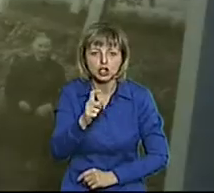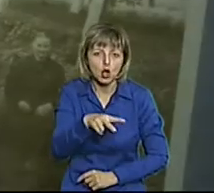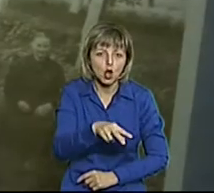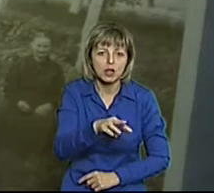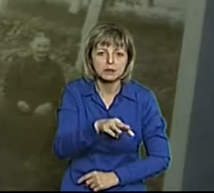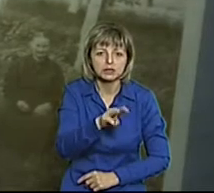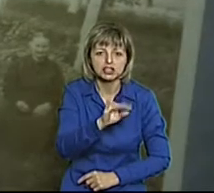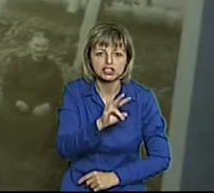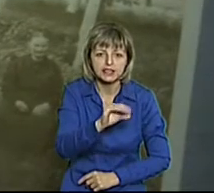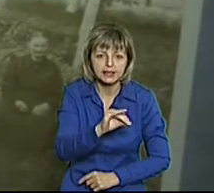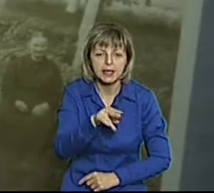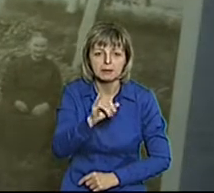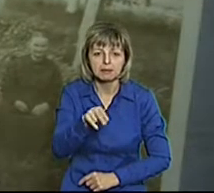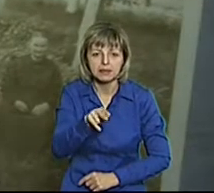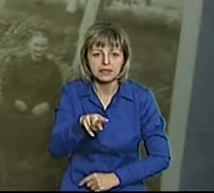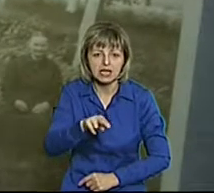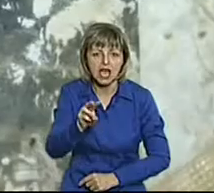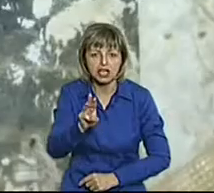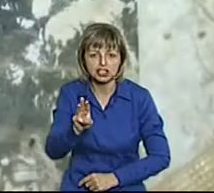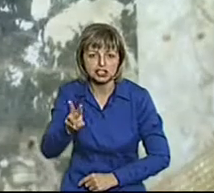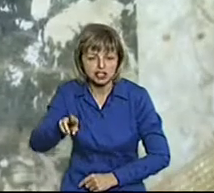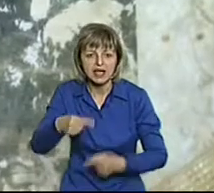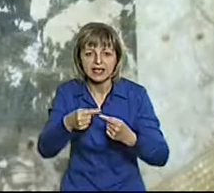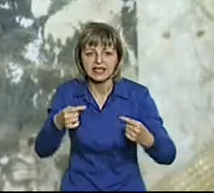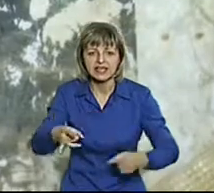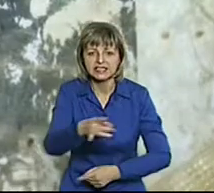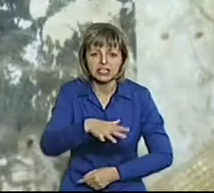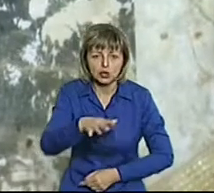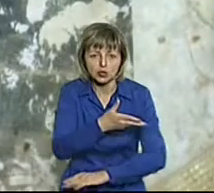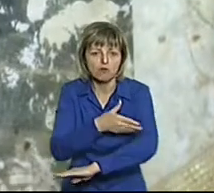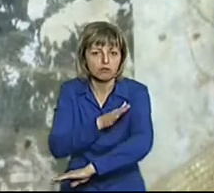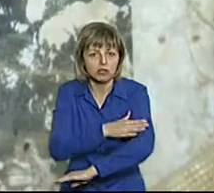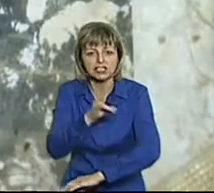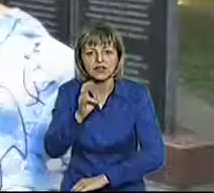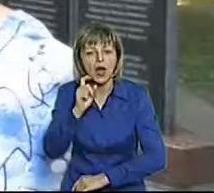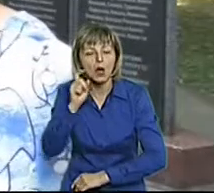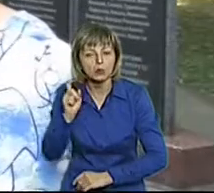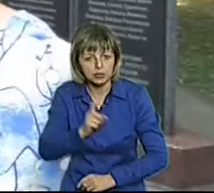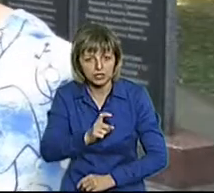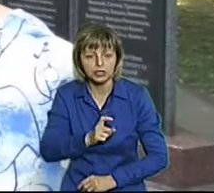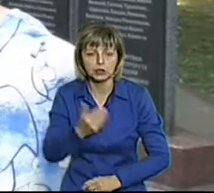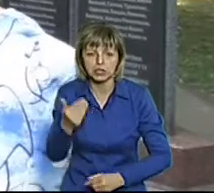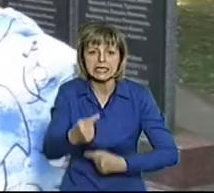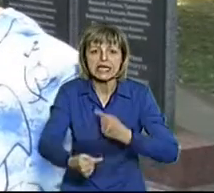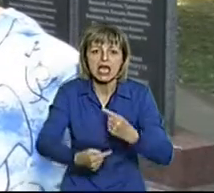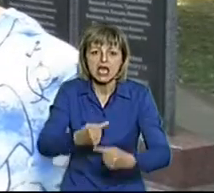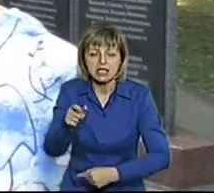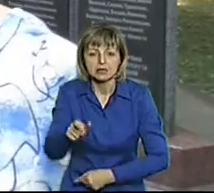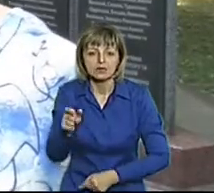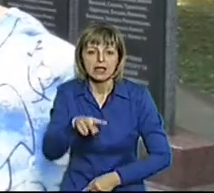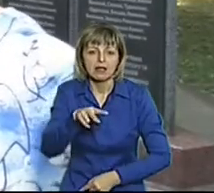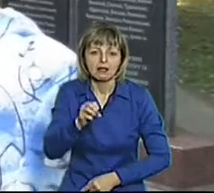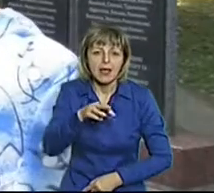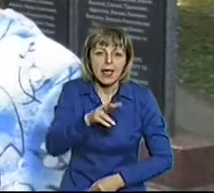Холмщини, Підляща та інших етнічних українських земель Польщі в Україну, їх нащадків. Наприклад, лемки,